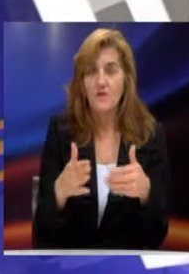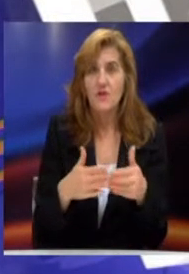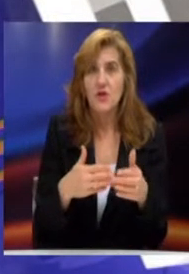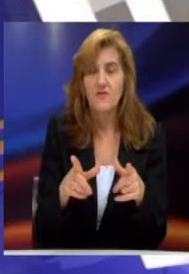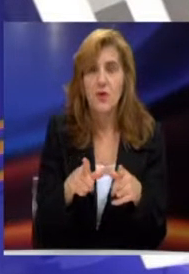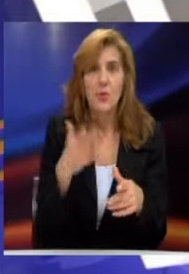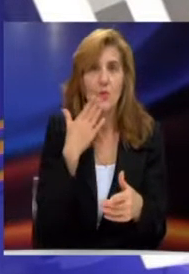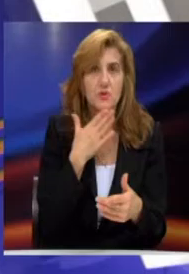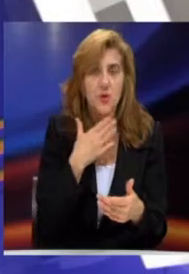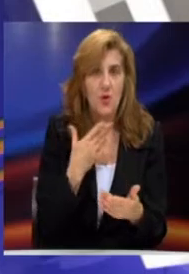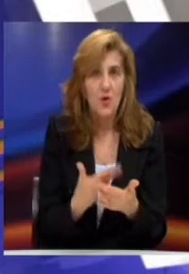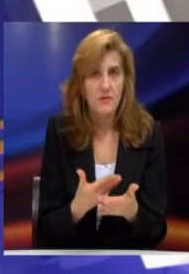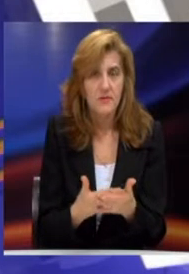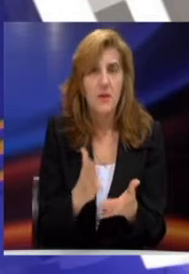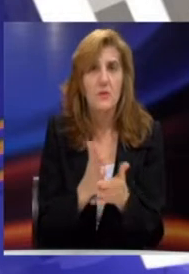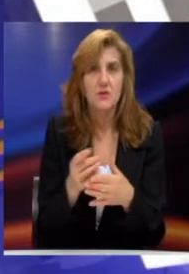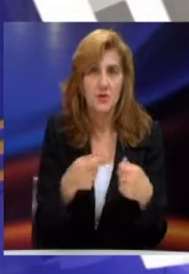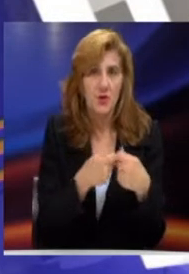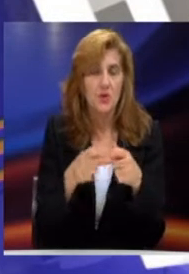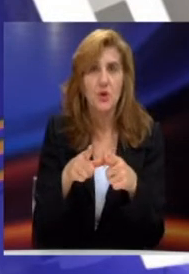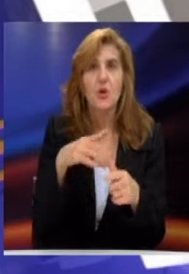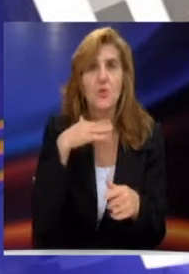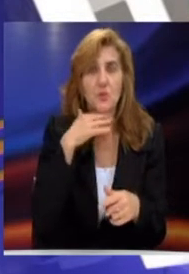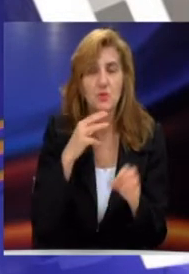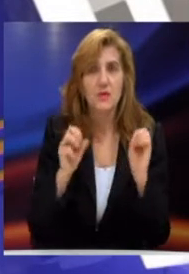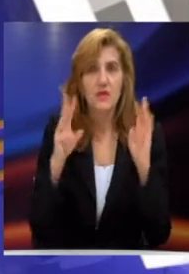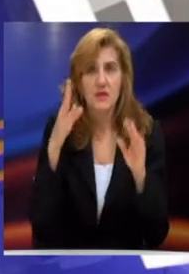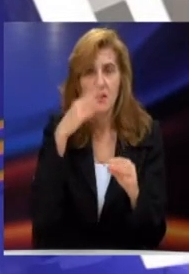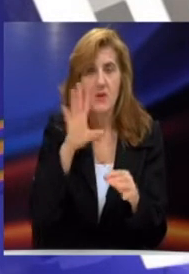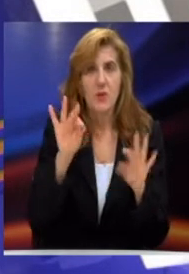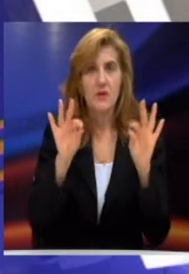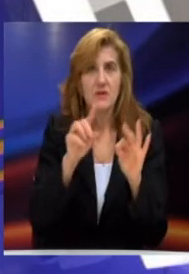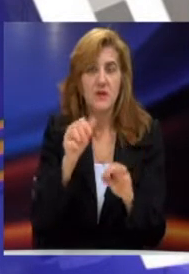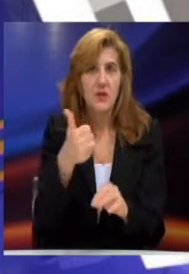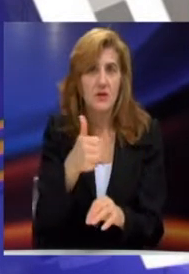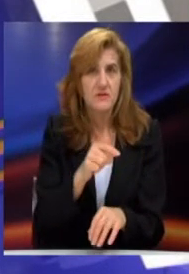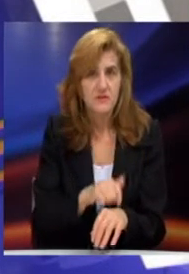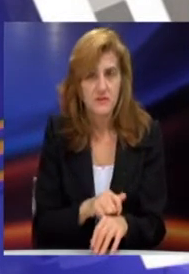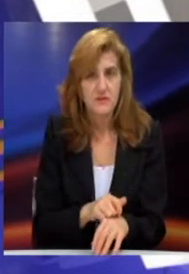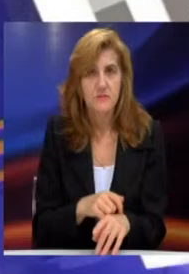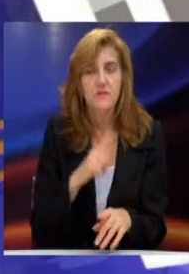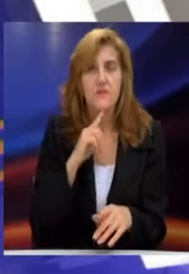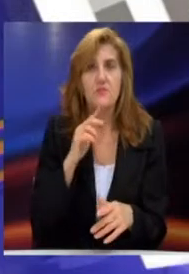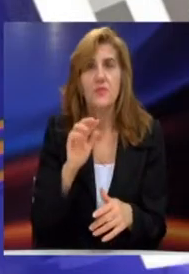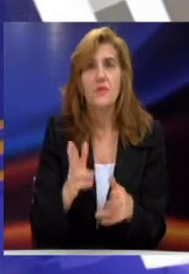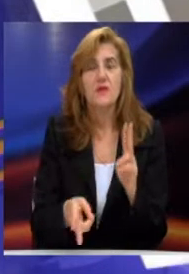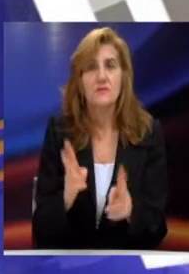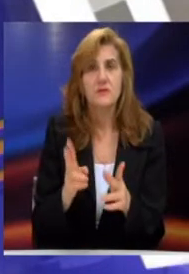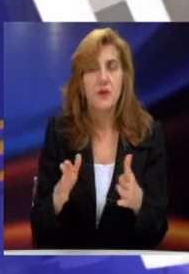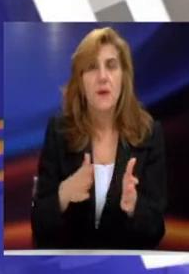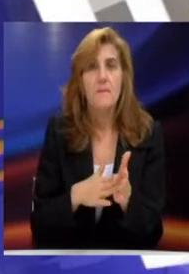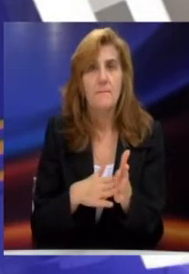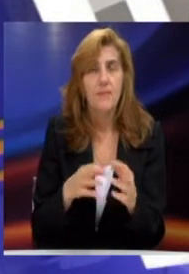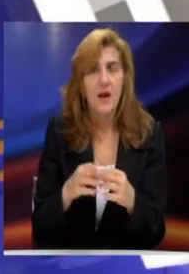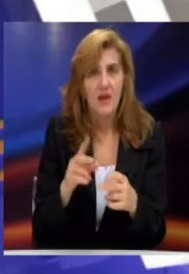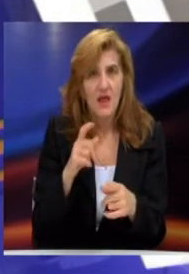vrata u osnovnoj školi Jovan Jovanović Zmaj biće organizovana u subotu 19. marta od 10 do 11.30 časova. Učiteljice